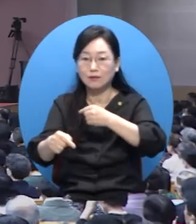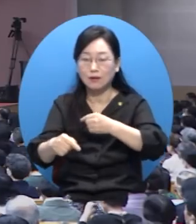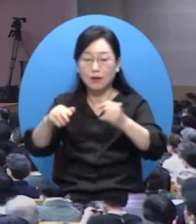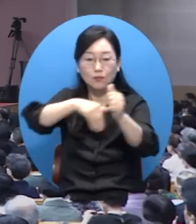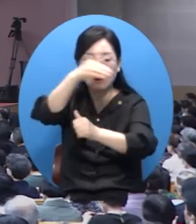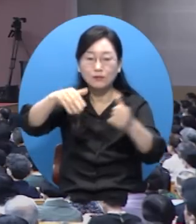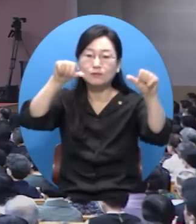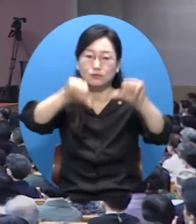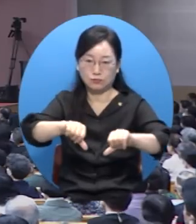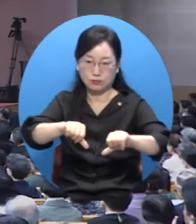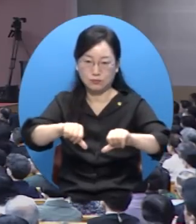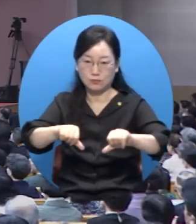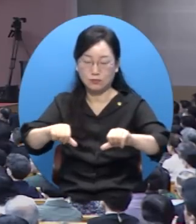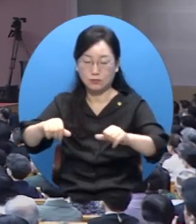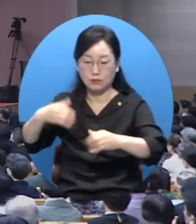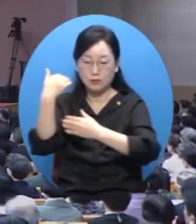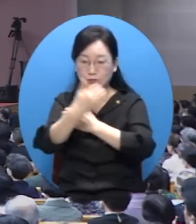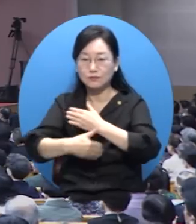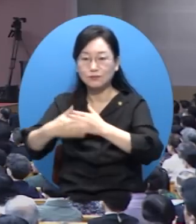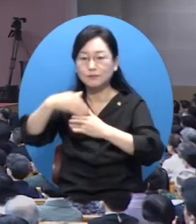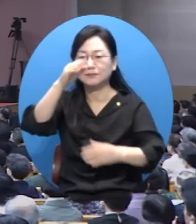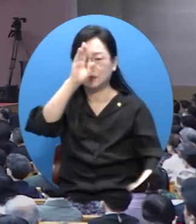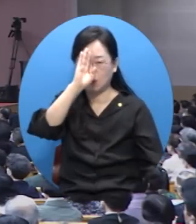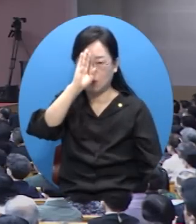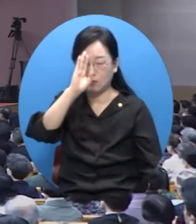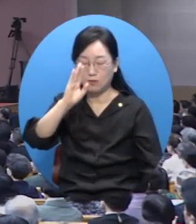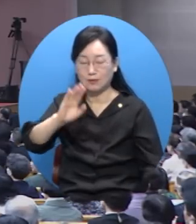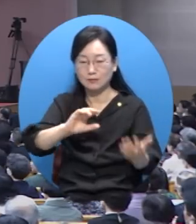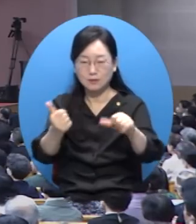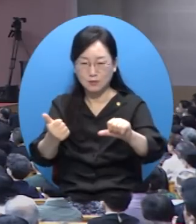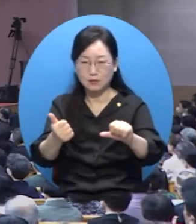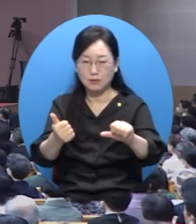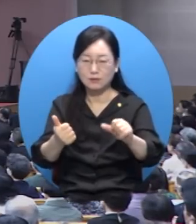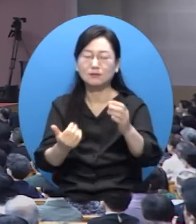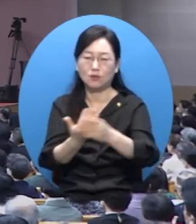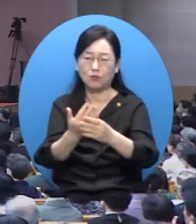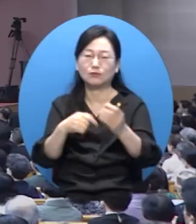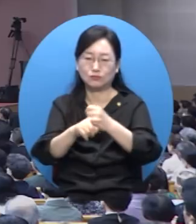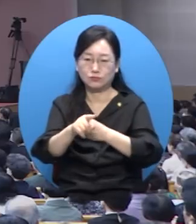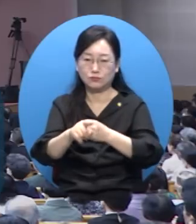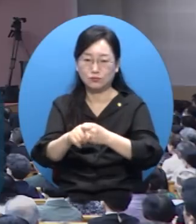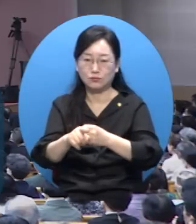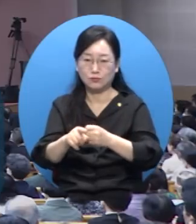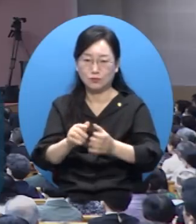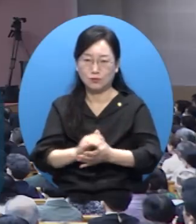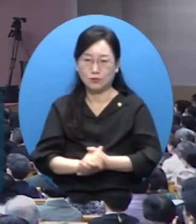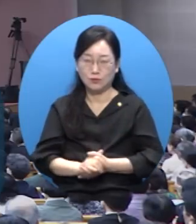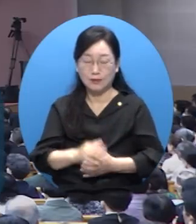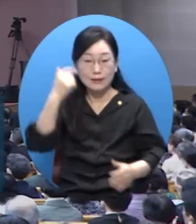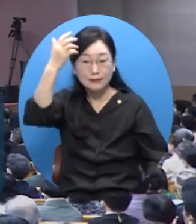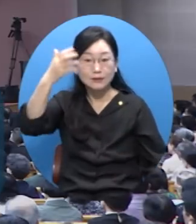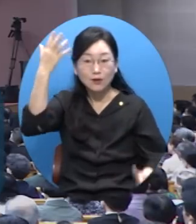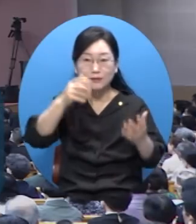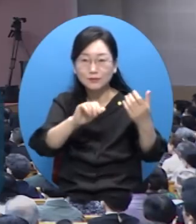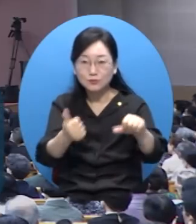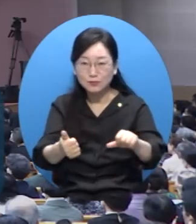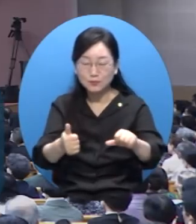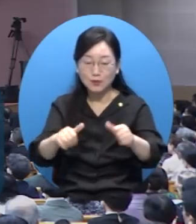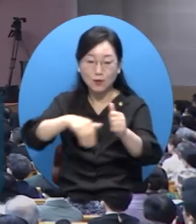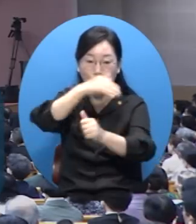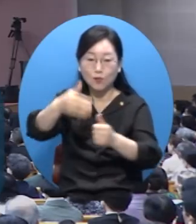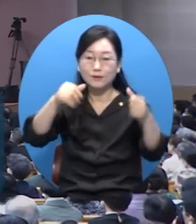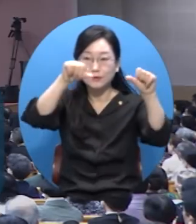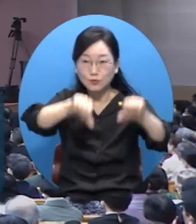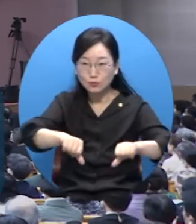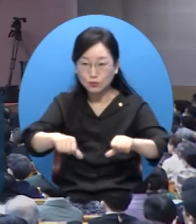받고 육신의 질병과 사망이 다가왔습니다. 그래서 영의 죽음, 환경의